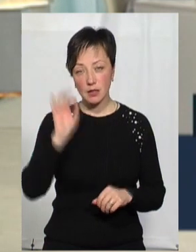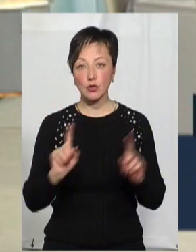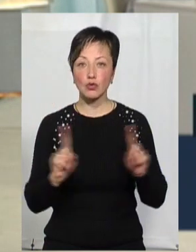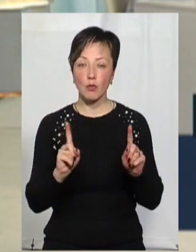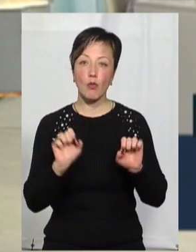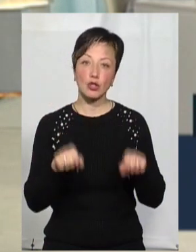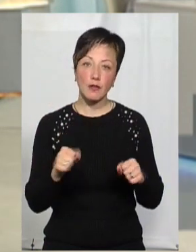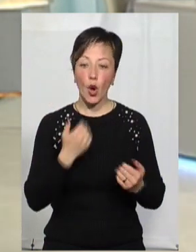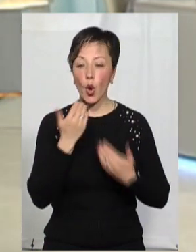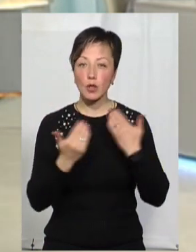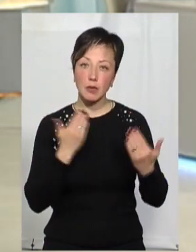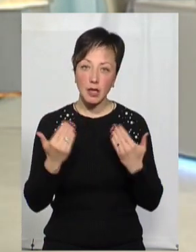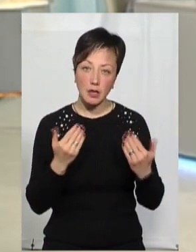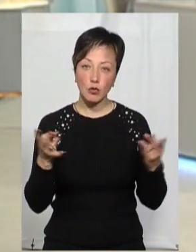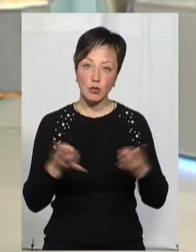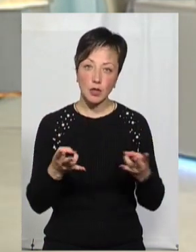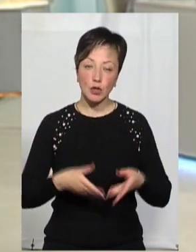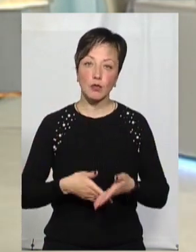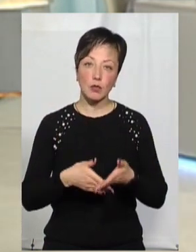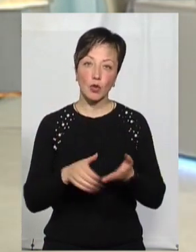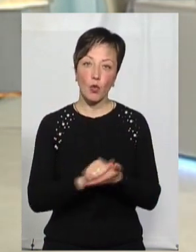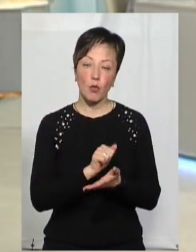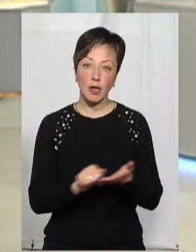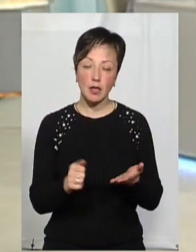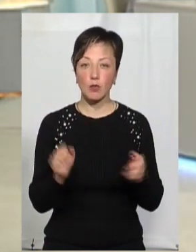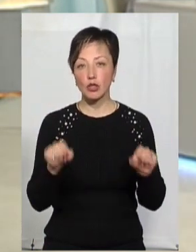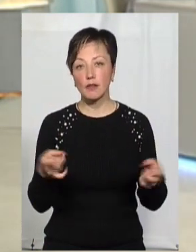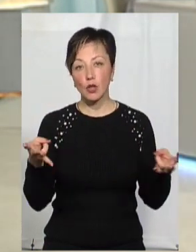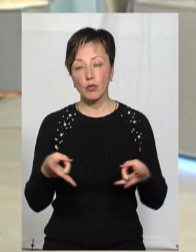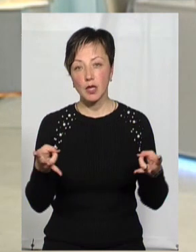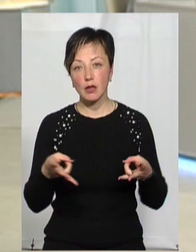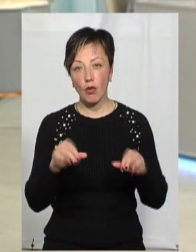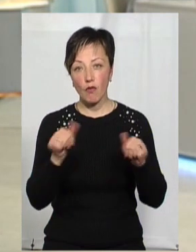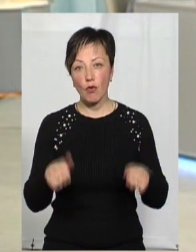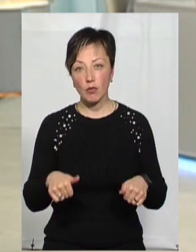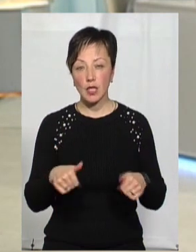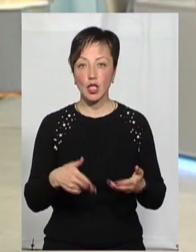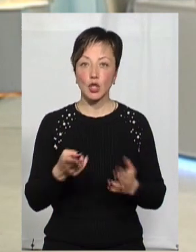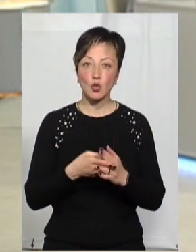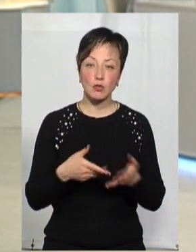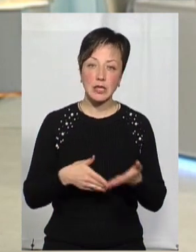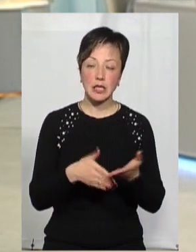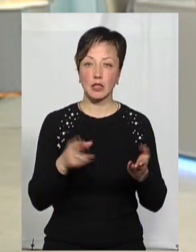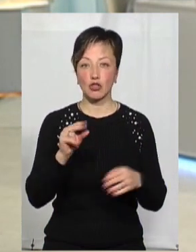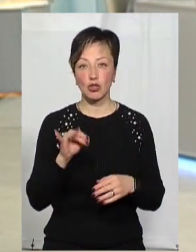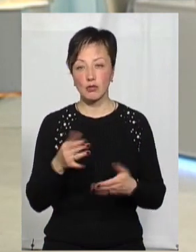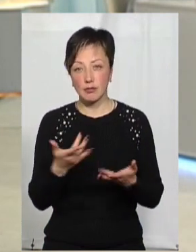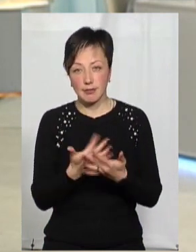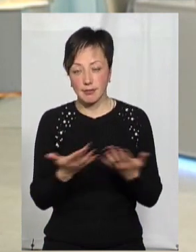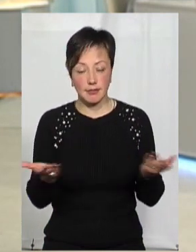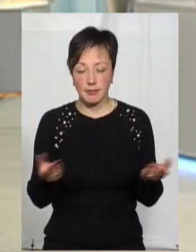щоб, можливо, розпитатись, можливо, необхідно якісь документи, можливо, необхідно якісь оформити, чи субсидії, чи